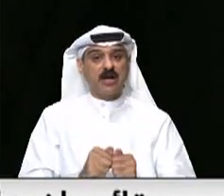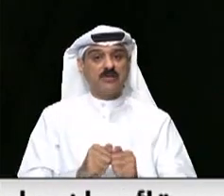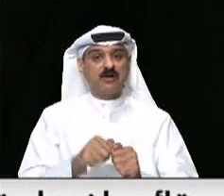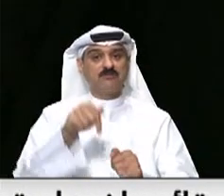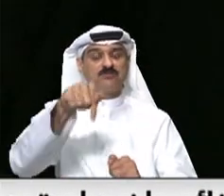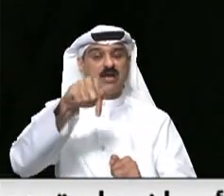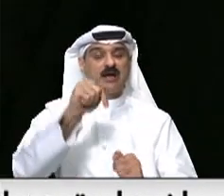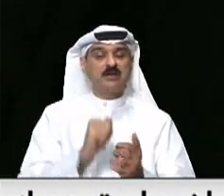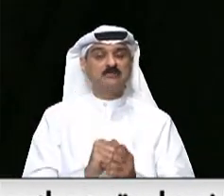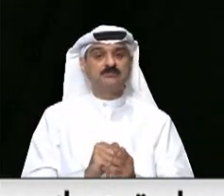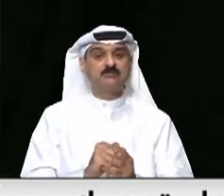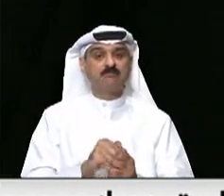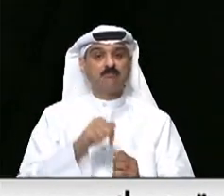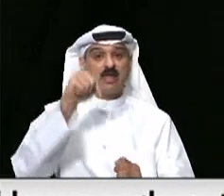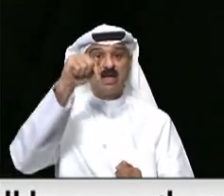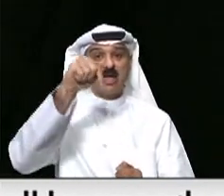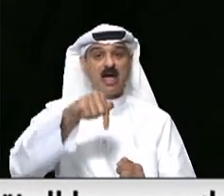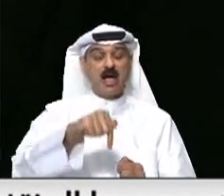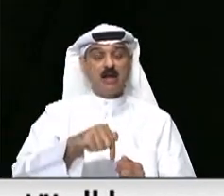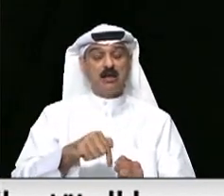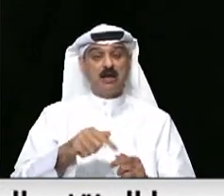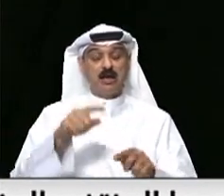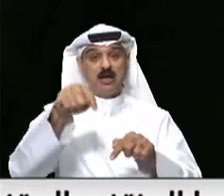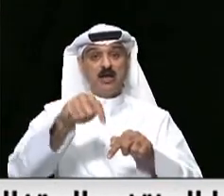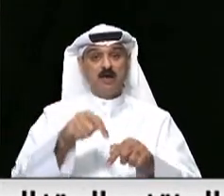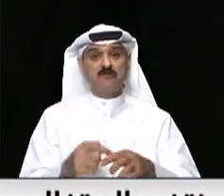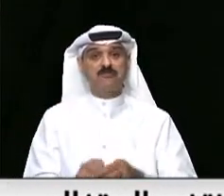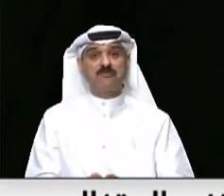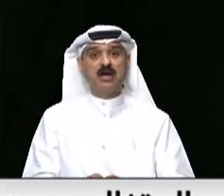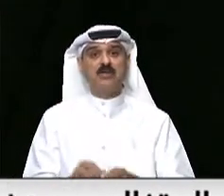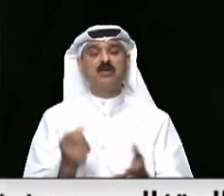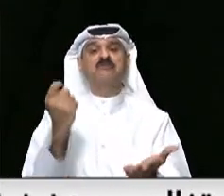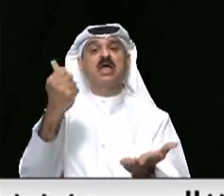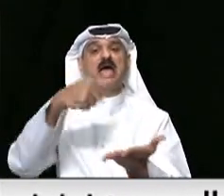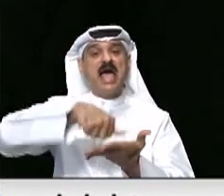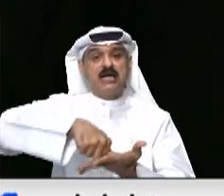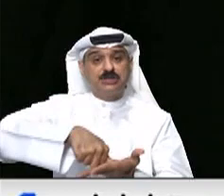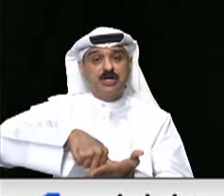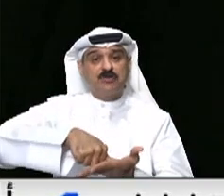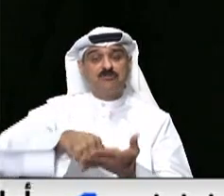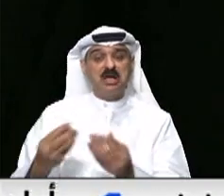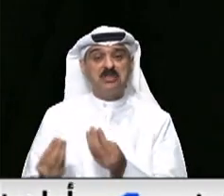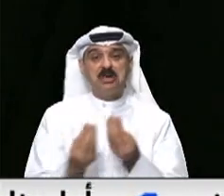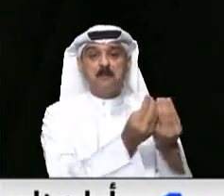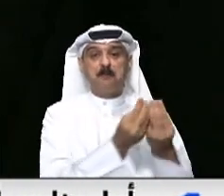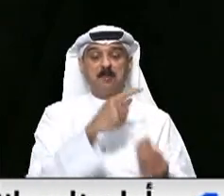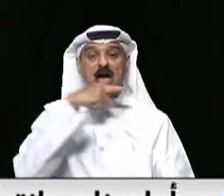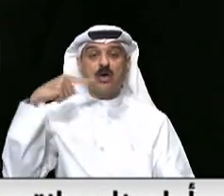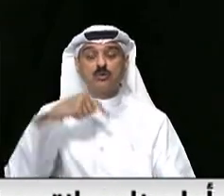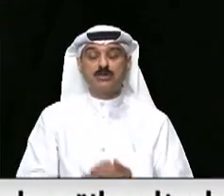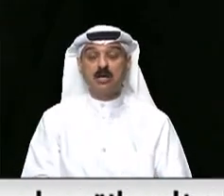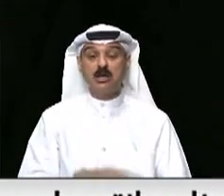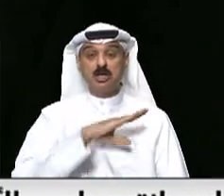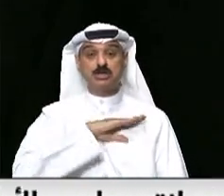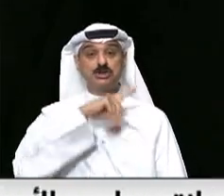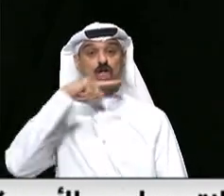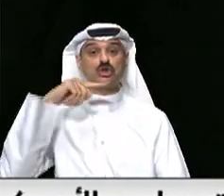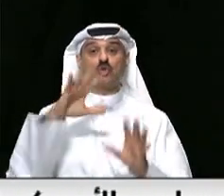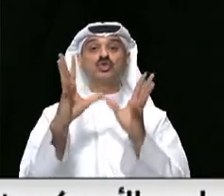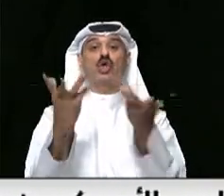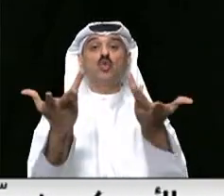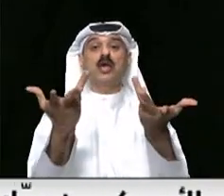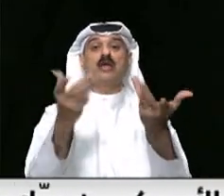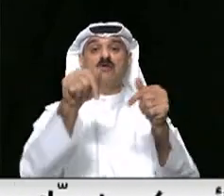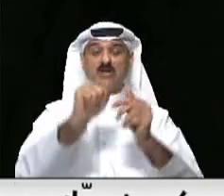كما وصفت للمرتزقة مقابل أجر، هي تحارب باسم روسيا؟ هل سيكون هناك جيش روسي يحل محل